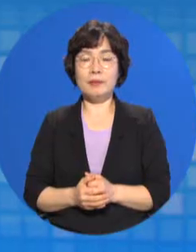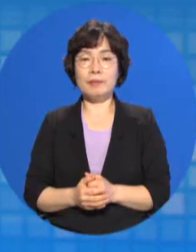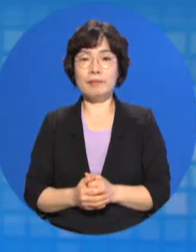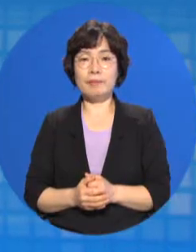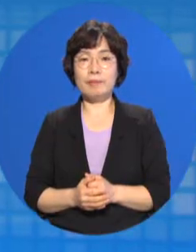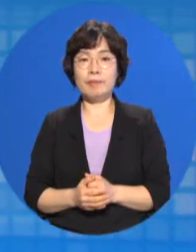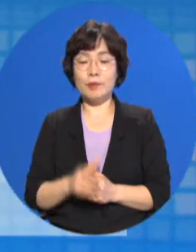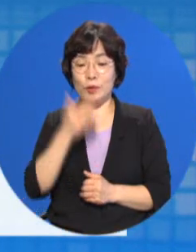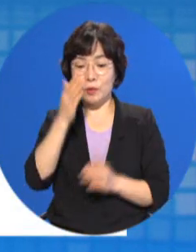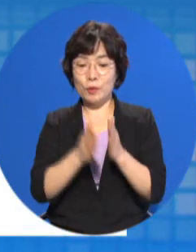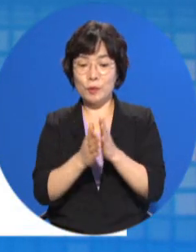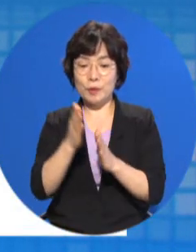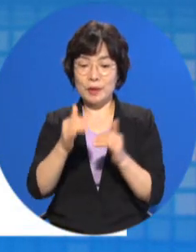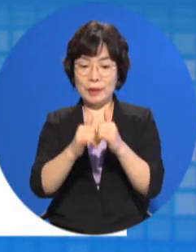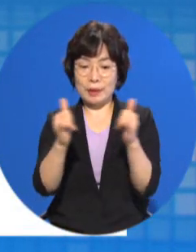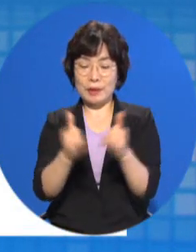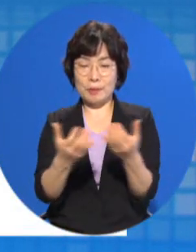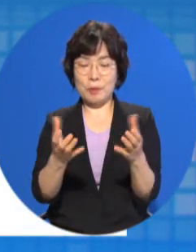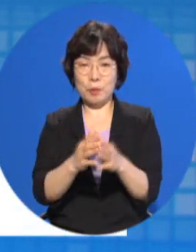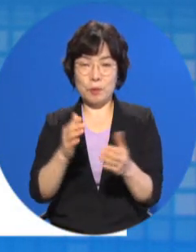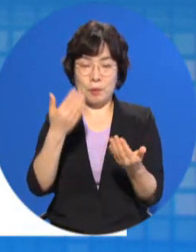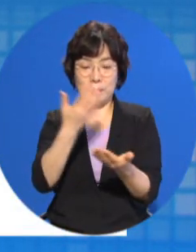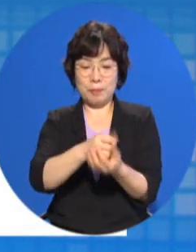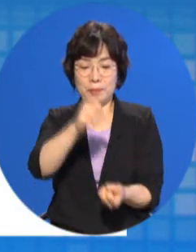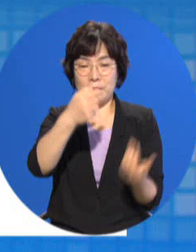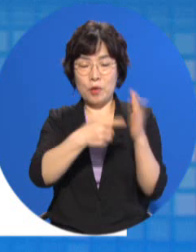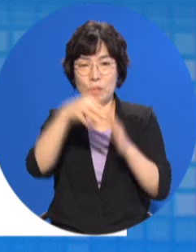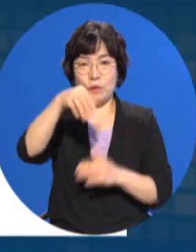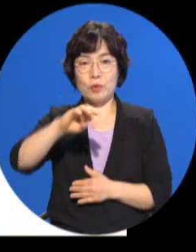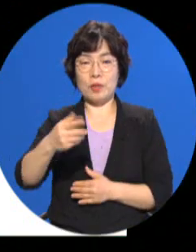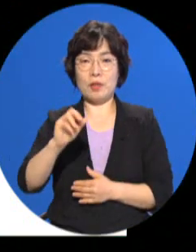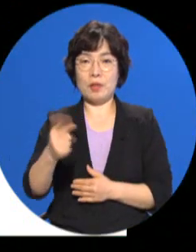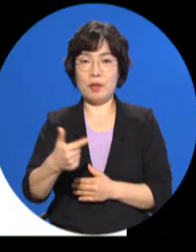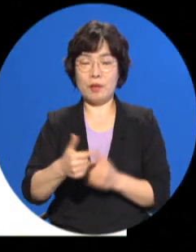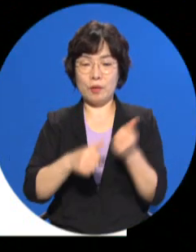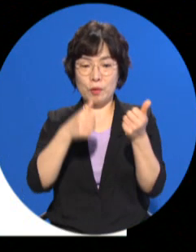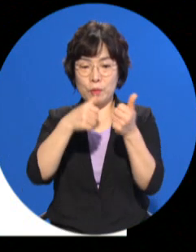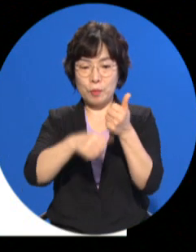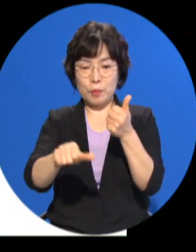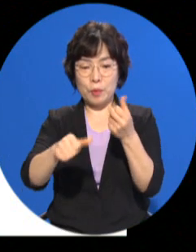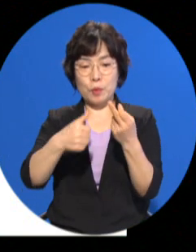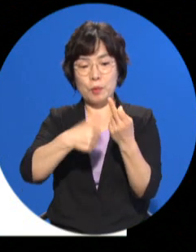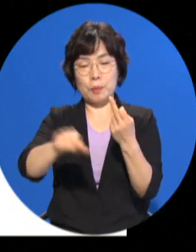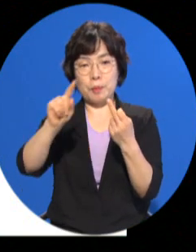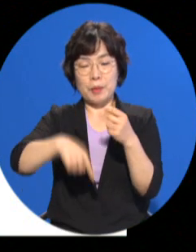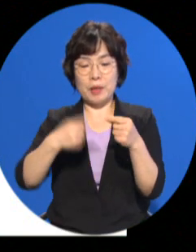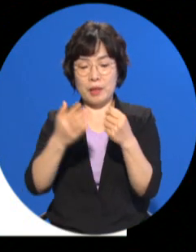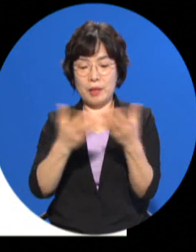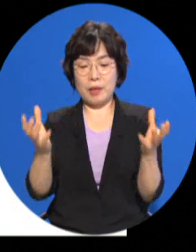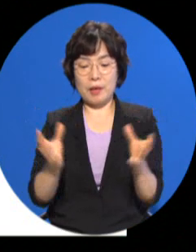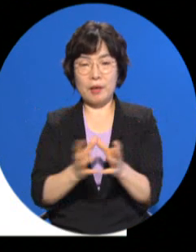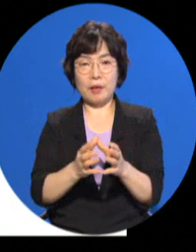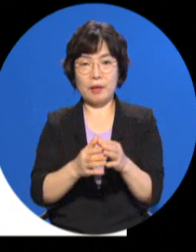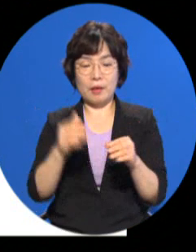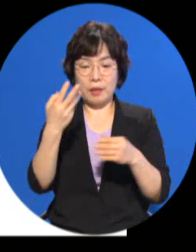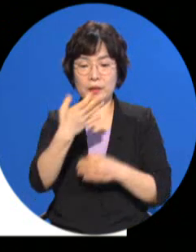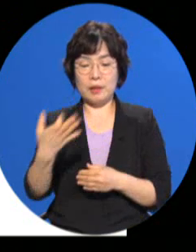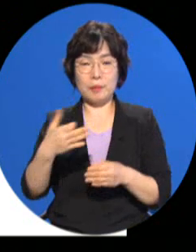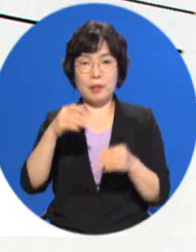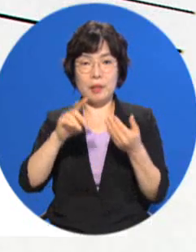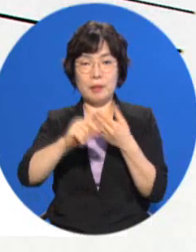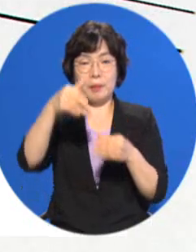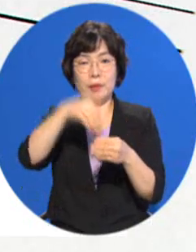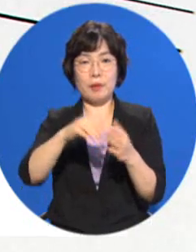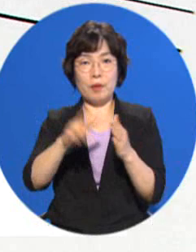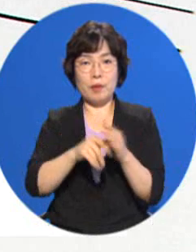네. 여수 시민정부는 오늘 성명을 통해 주철현 당선자의 오촌 조카 사위가 개입된 2014년 지방선거 당시의 의혹